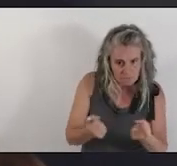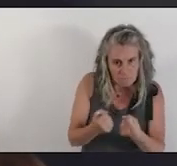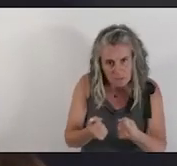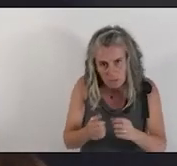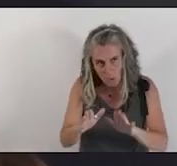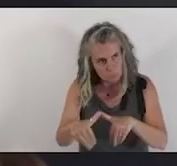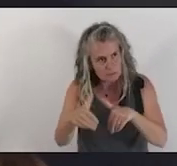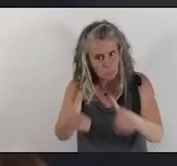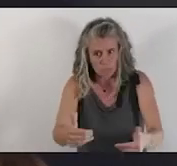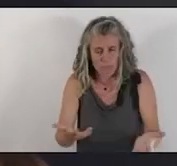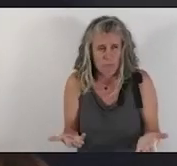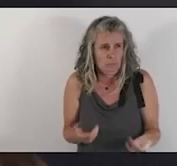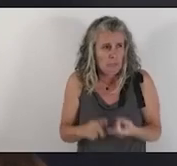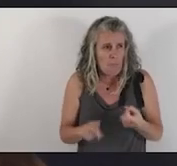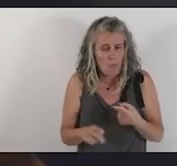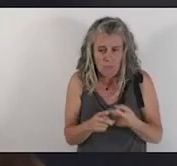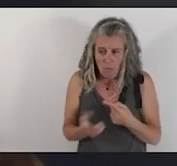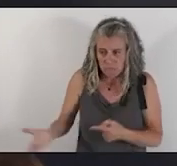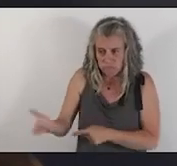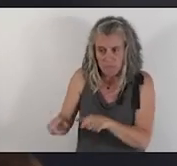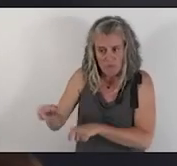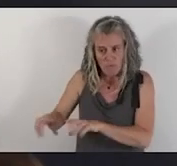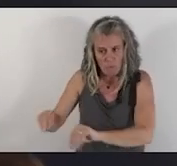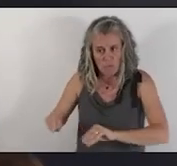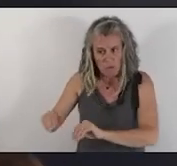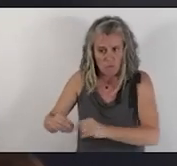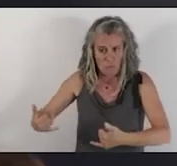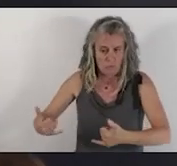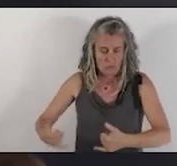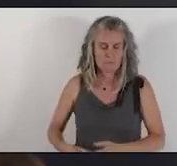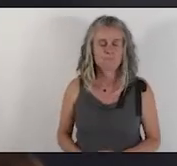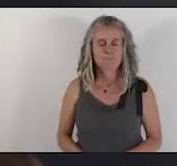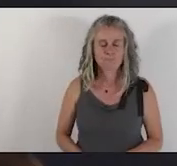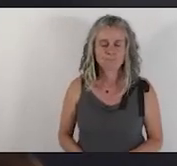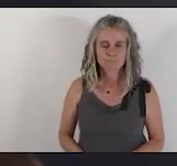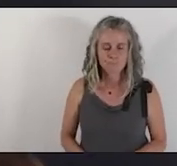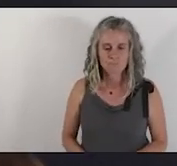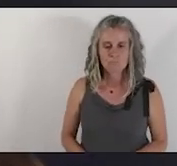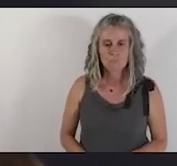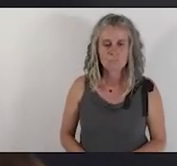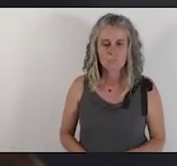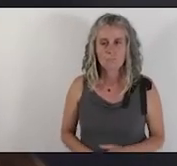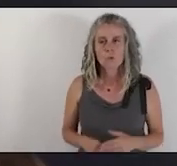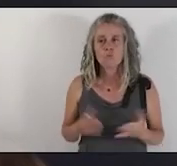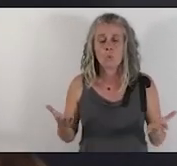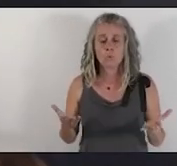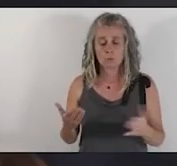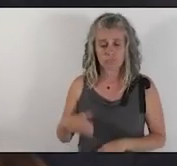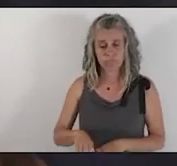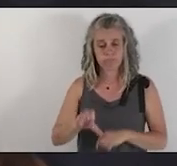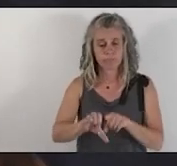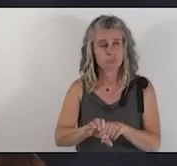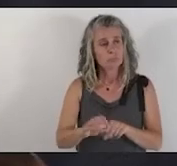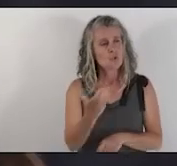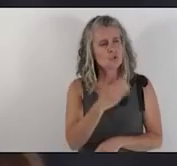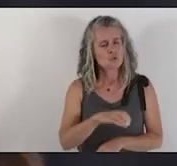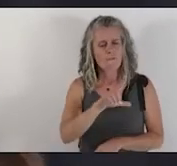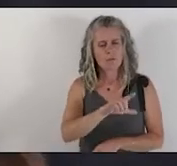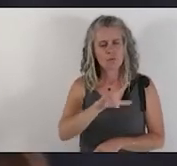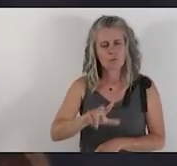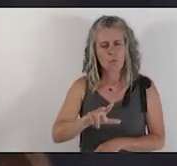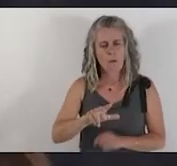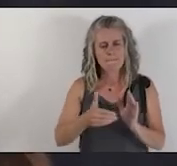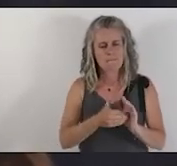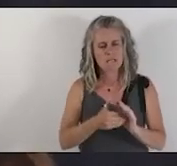si importantes pour la population de notre ville. Donc il a là un montant de 123 450